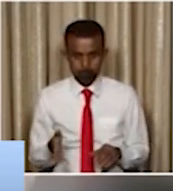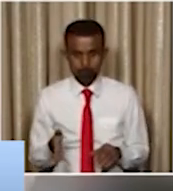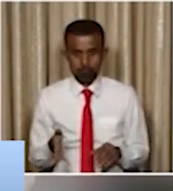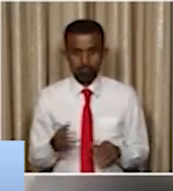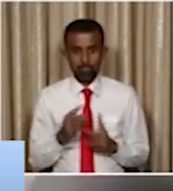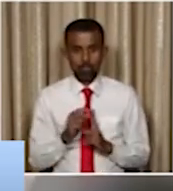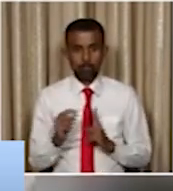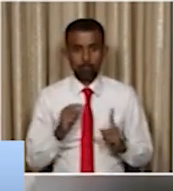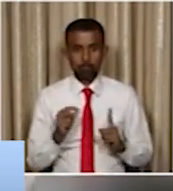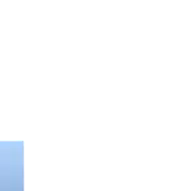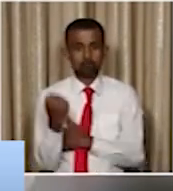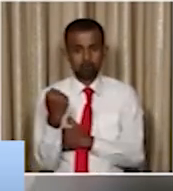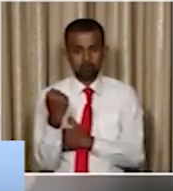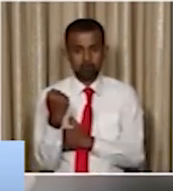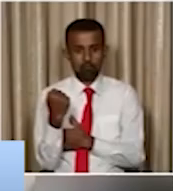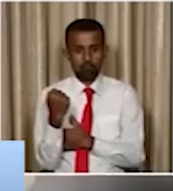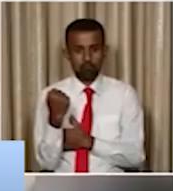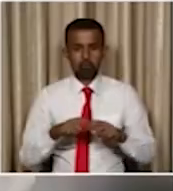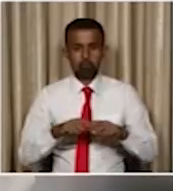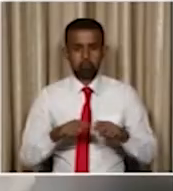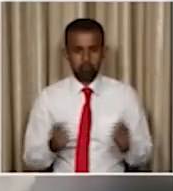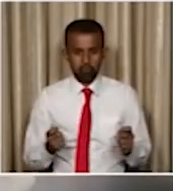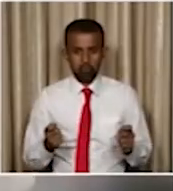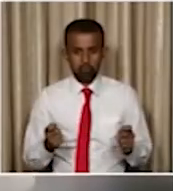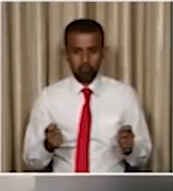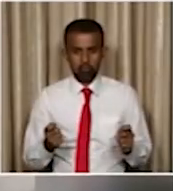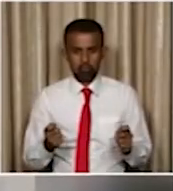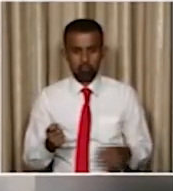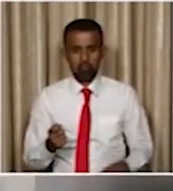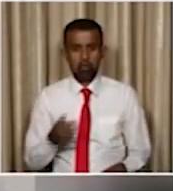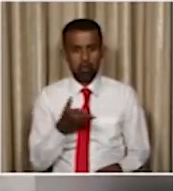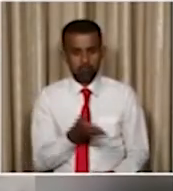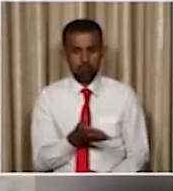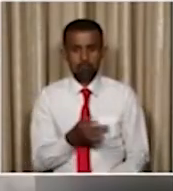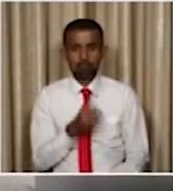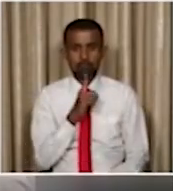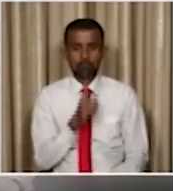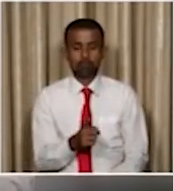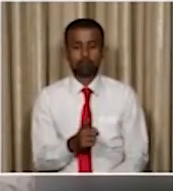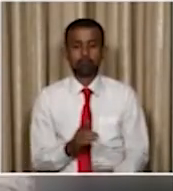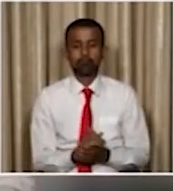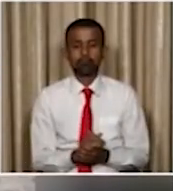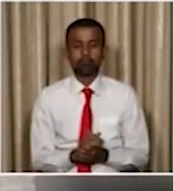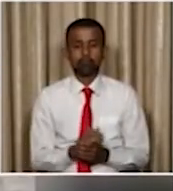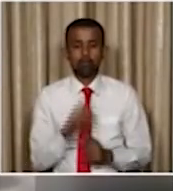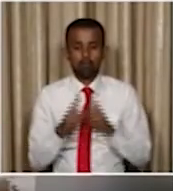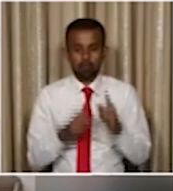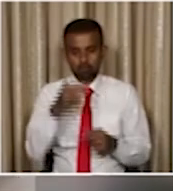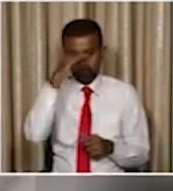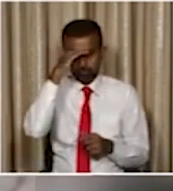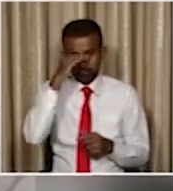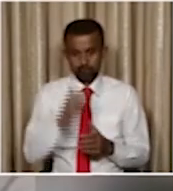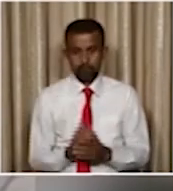කතානායකතුමා පාර්ලිමේන්තුවට දැනුම් දුන්නා. එය මේ සභාවේ බලය උල්ලංඝනය කරනවා. ව්‍යවස්ථාවේ 4 වැනි වකන්ති යටතේ අපි එම තීරණය